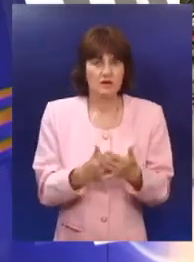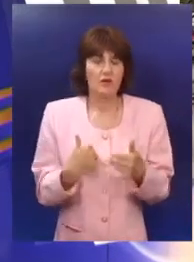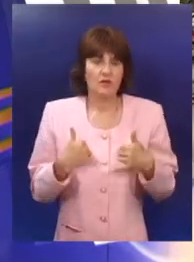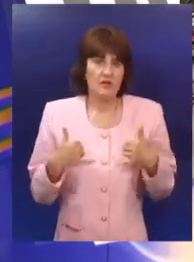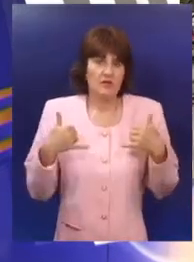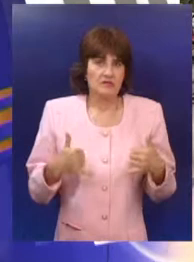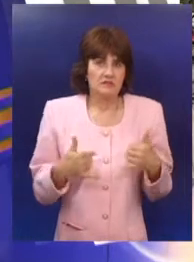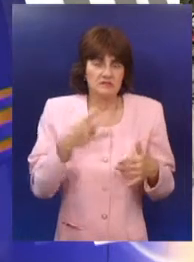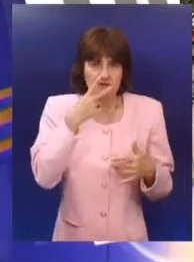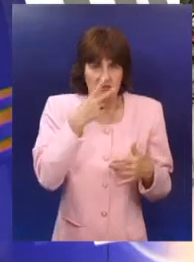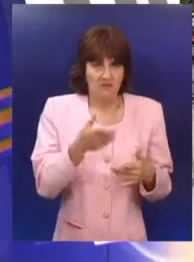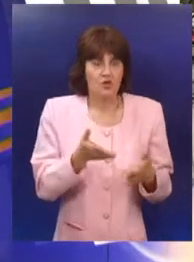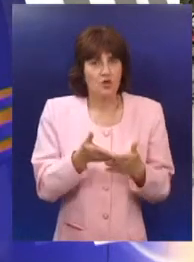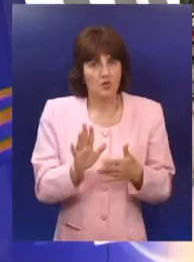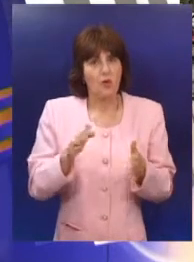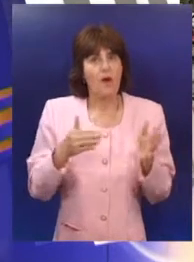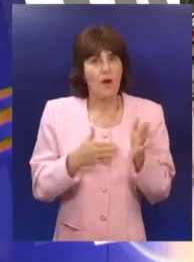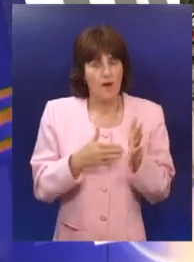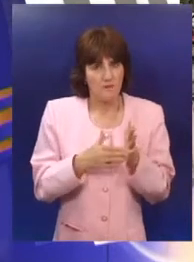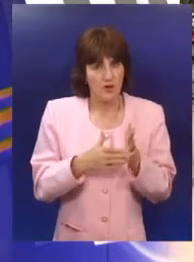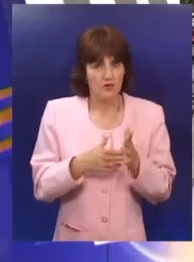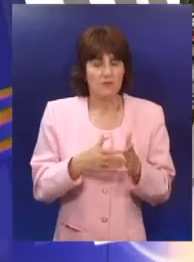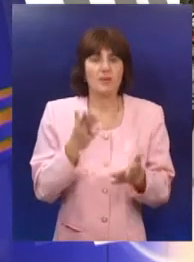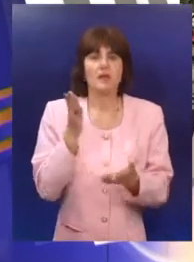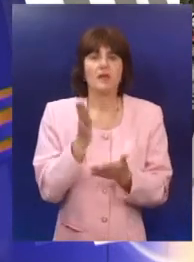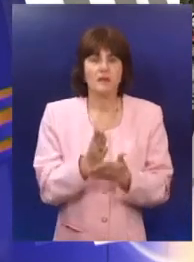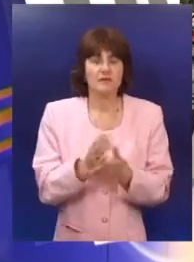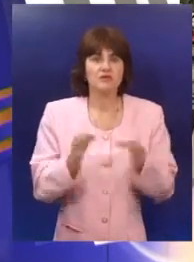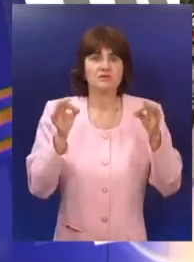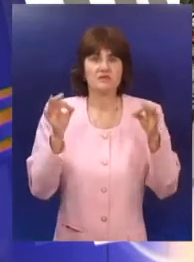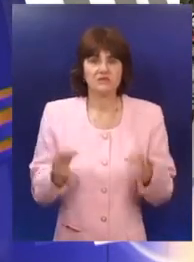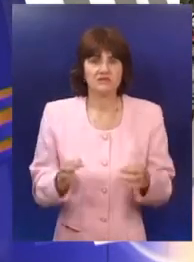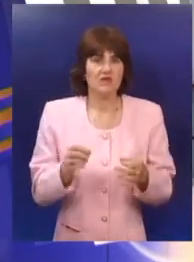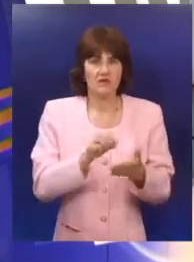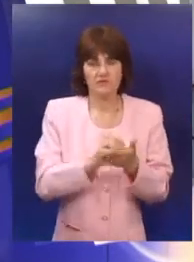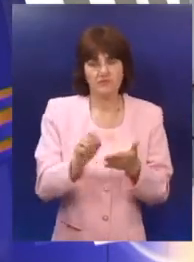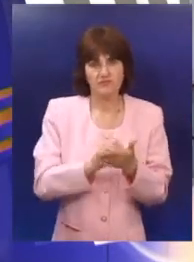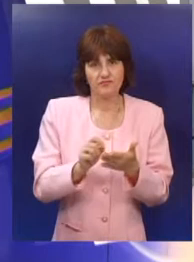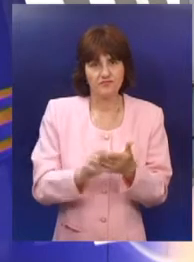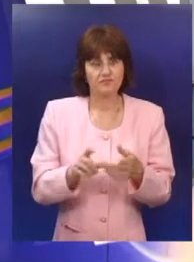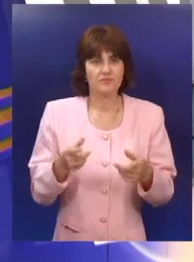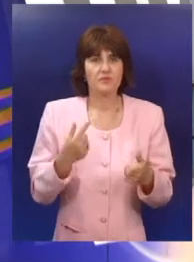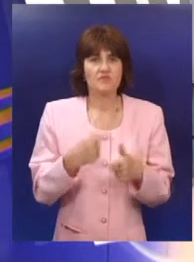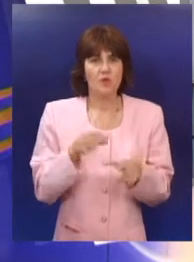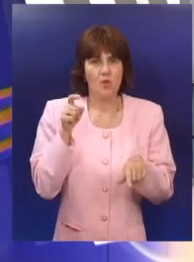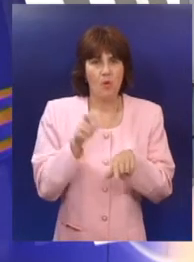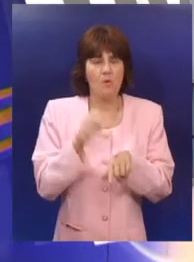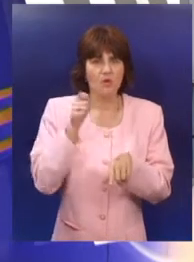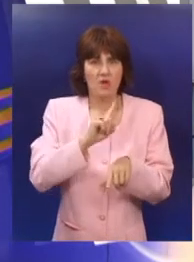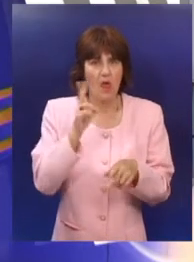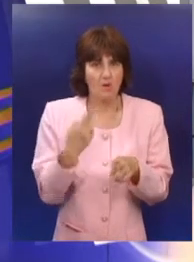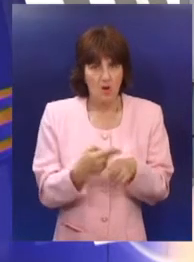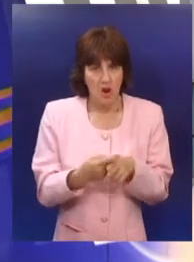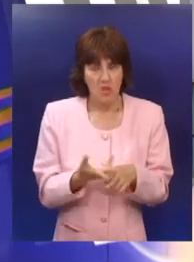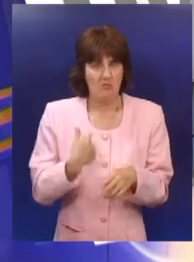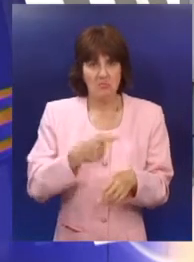tako da za sada je situacija stabilna, ukoliko bude potrebe, naravno će se izvršiti svako dodatno tretiranje. Ubod krpelja je bezbolan